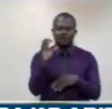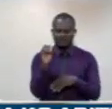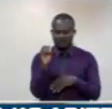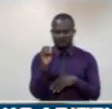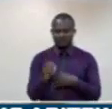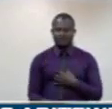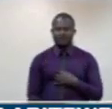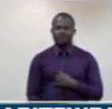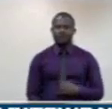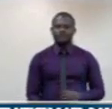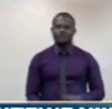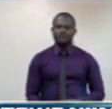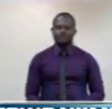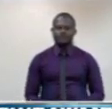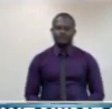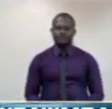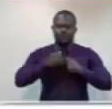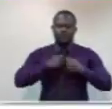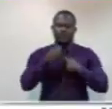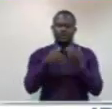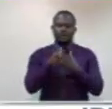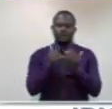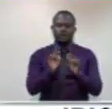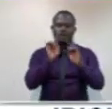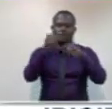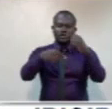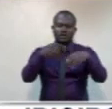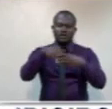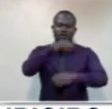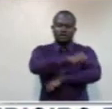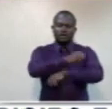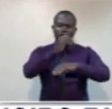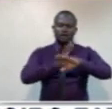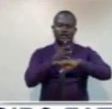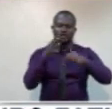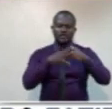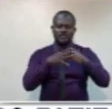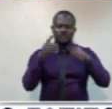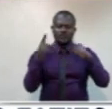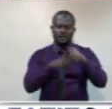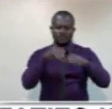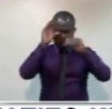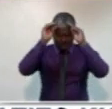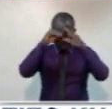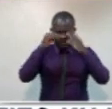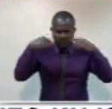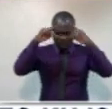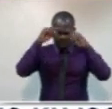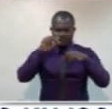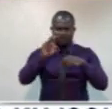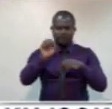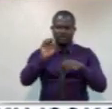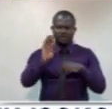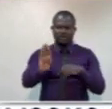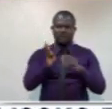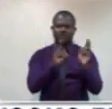Mbabazi Dorothy mu karere ka Rwamagana tugiye gukomereza ku banyeshuri 96 biga muri kaminuza ya UTB